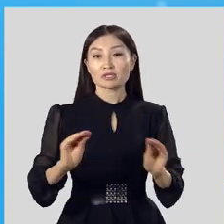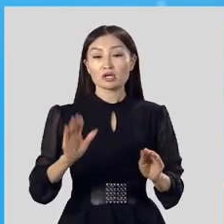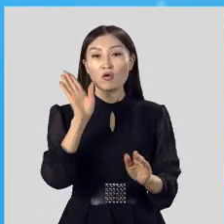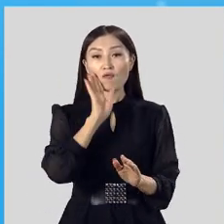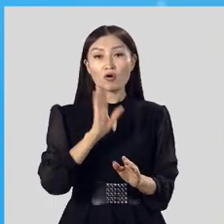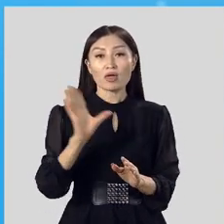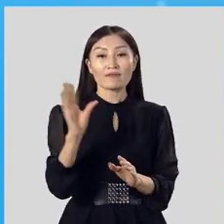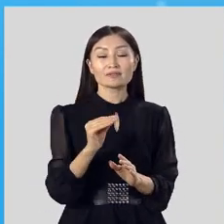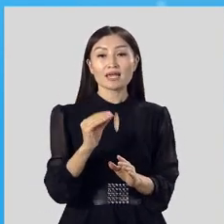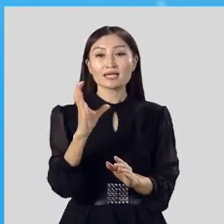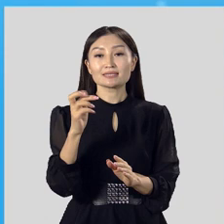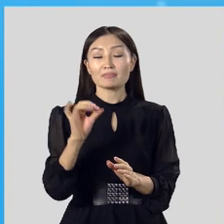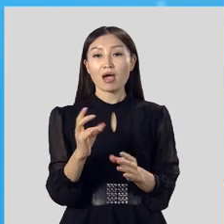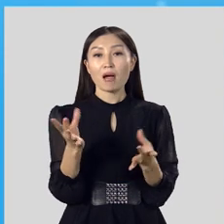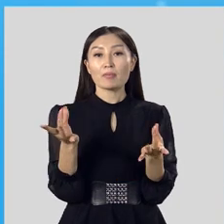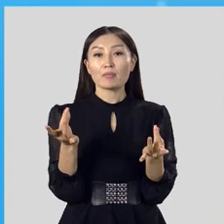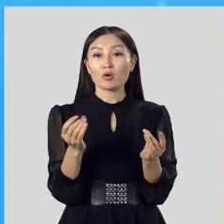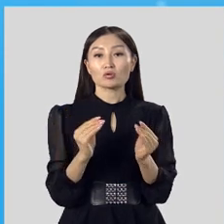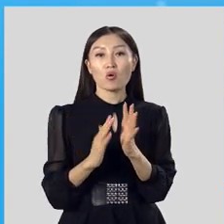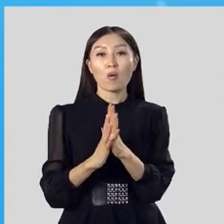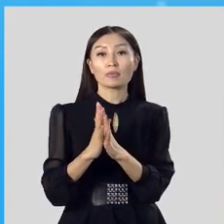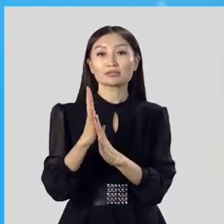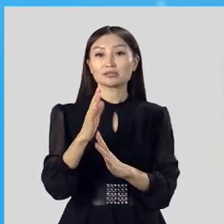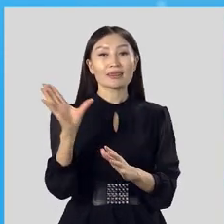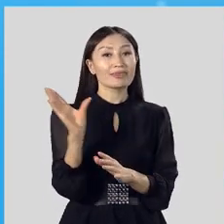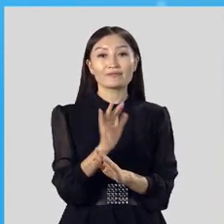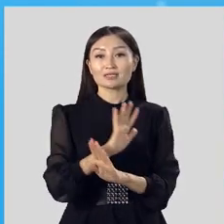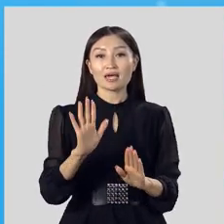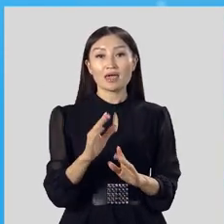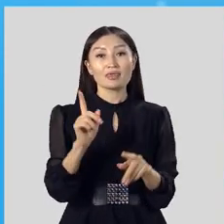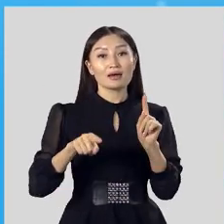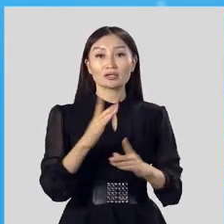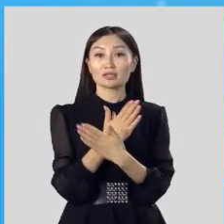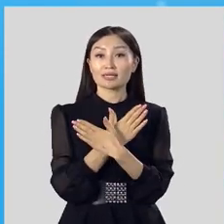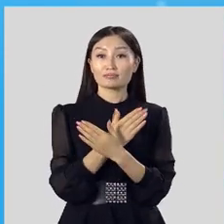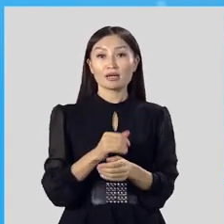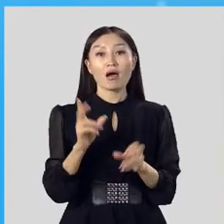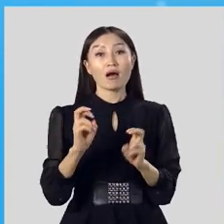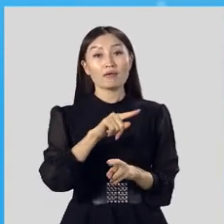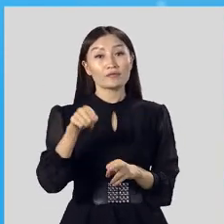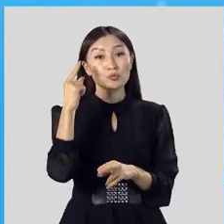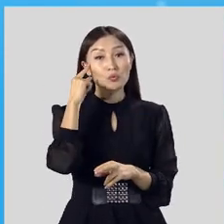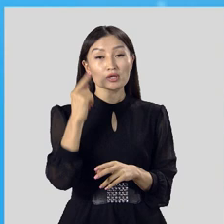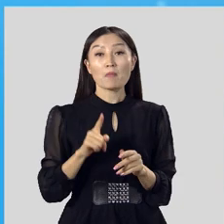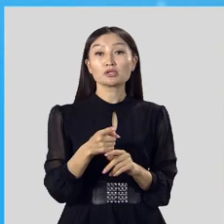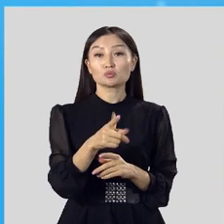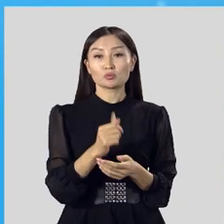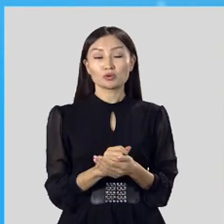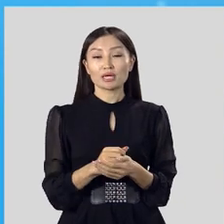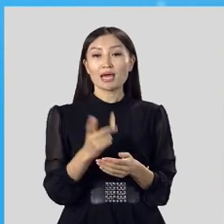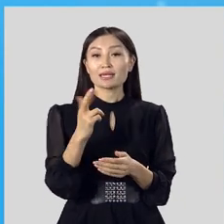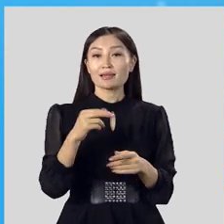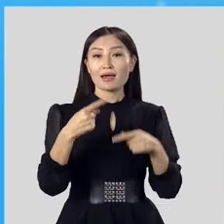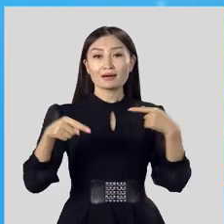семена набухли, но проросли не все, некоторые загнили. Как вы думаете, почему?